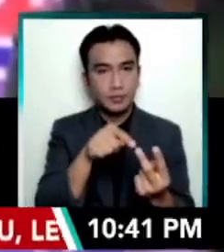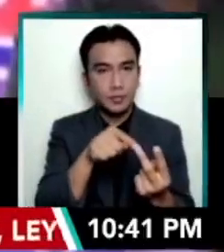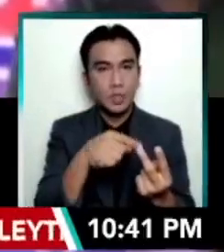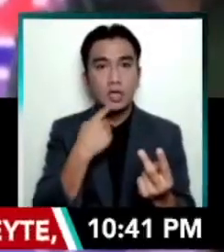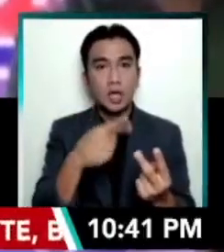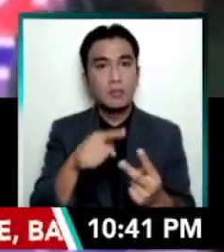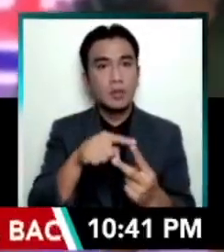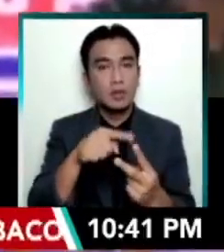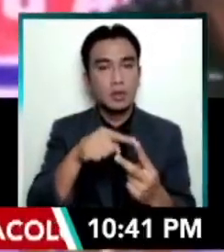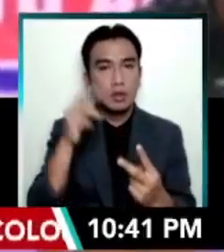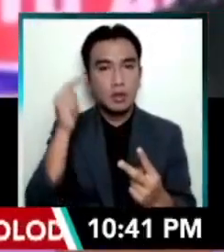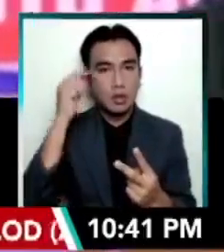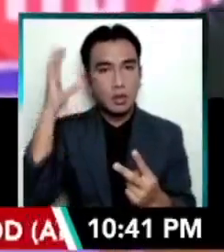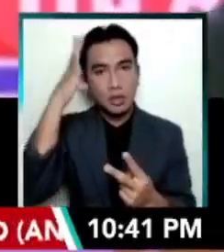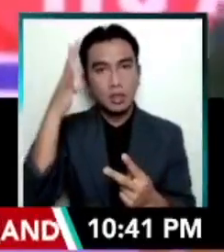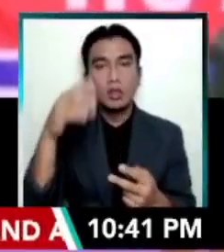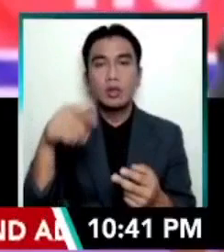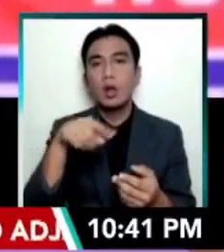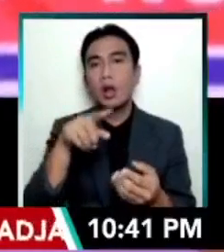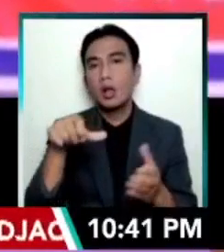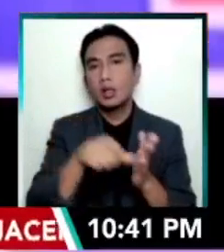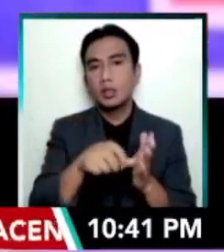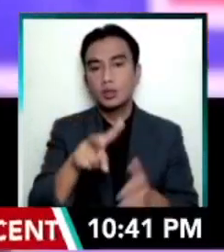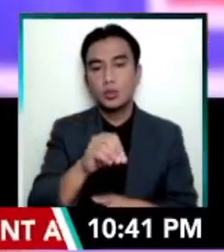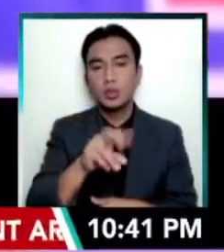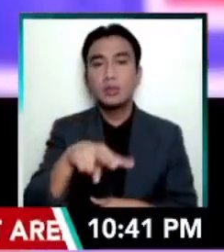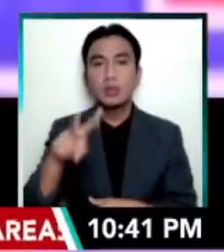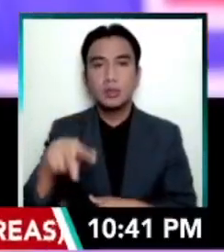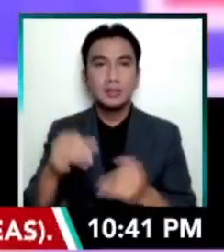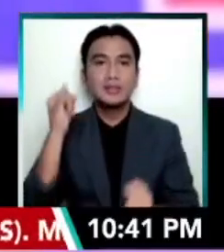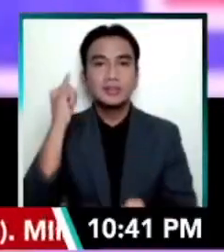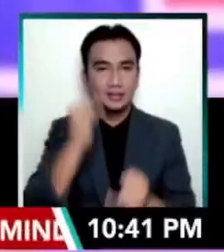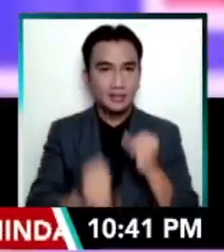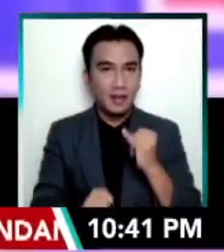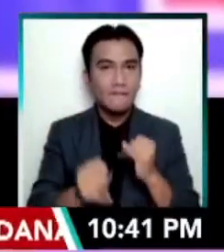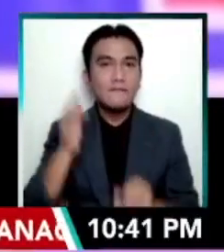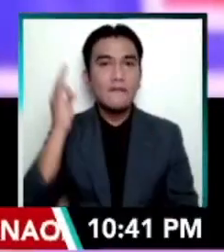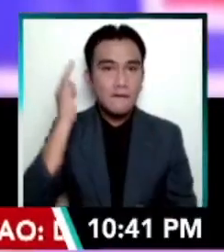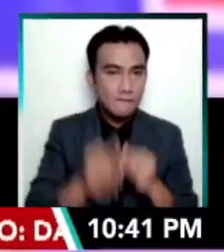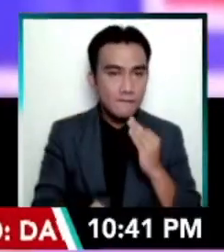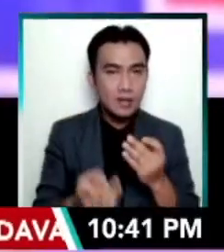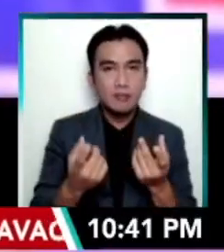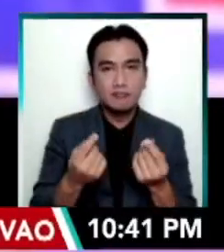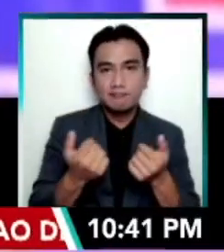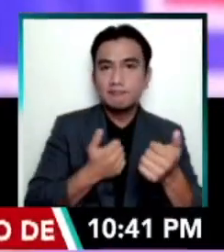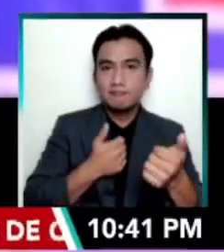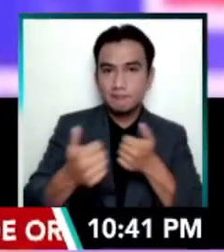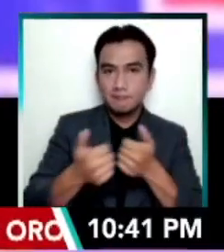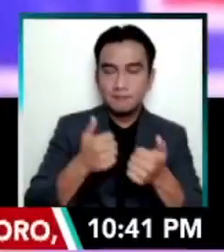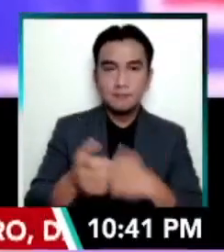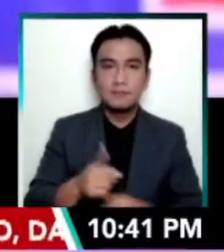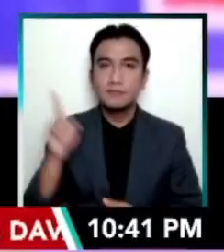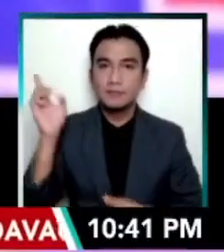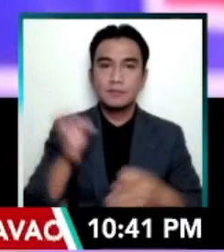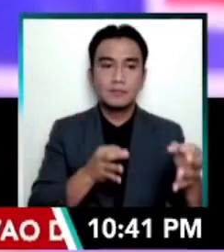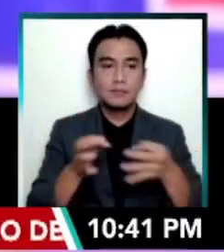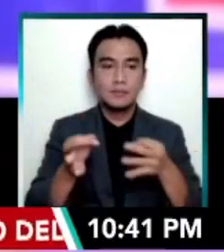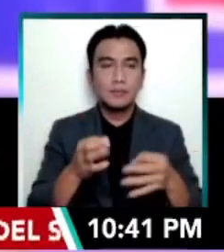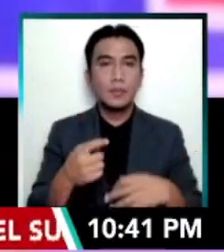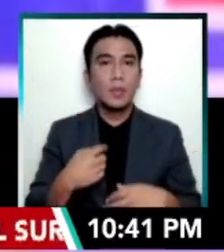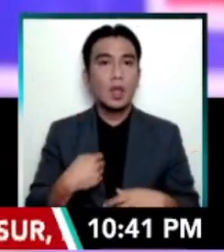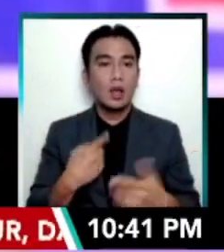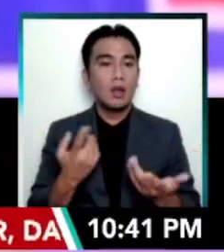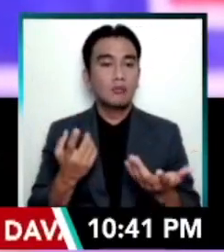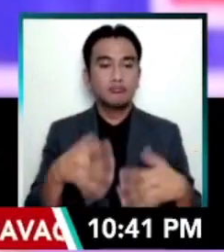eleksyon 2022 na ang kanyang huling pagtakbo. This is my last run. Ano? I've been in government for 50 years or so.